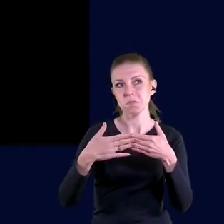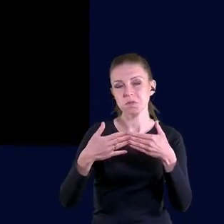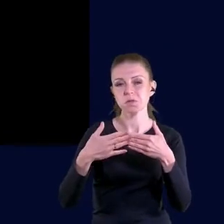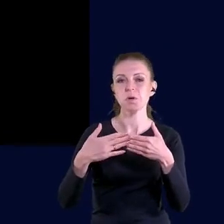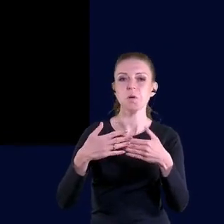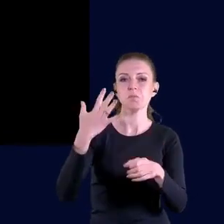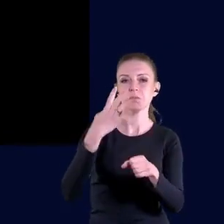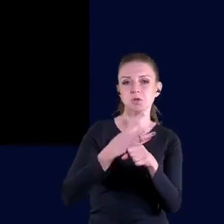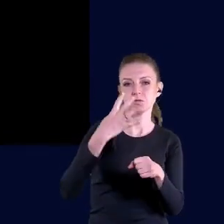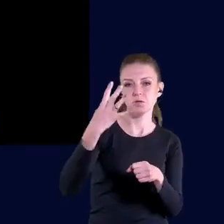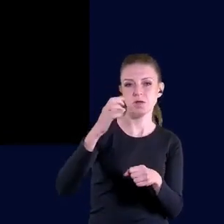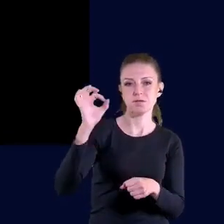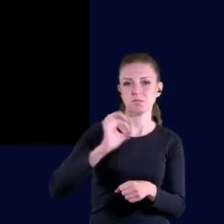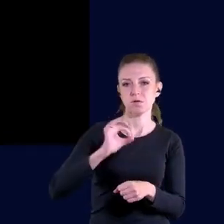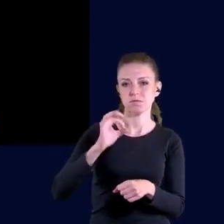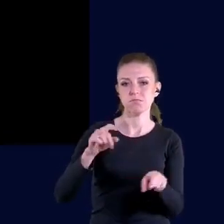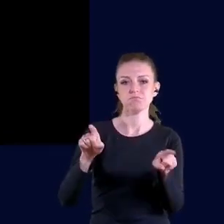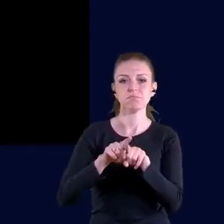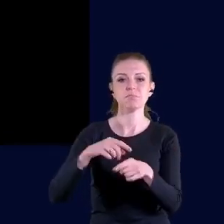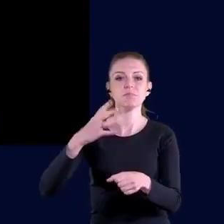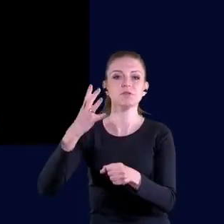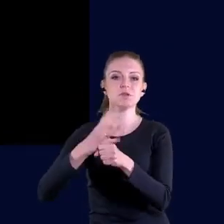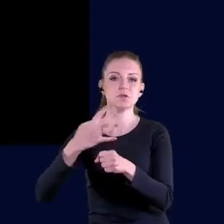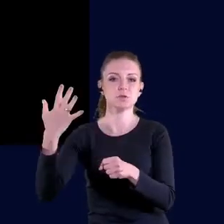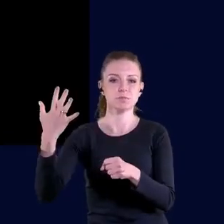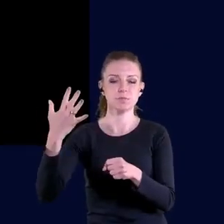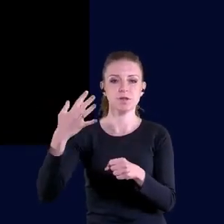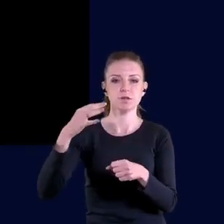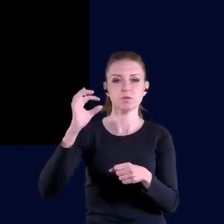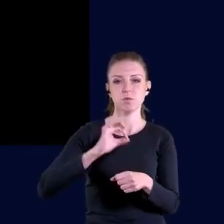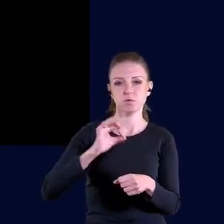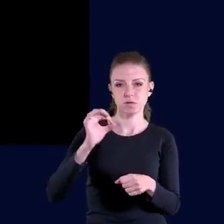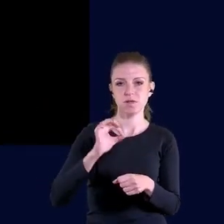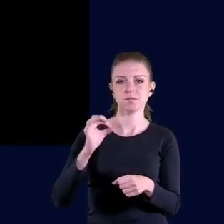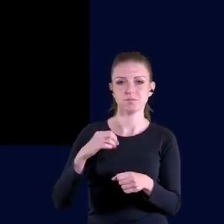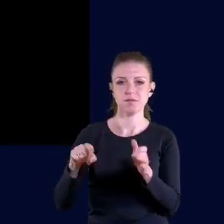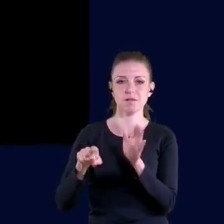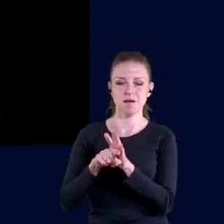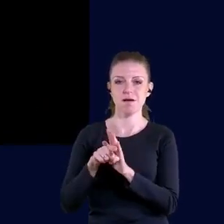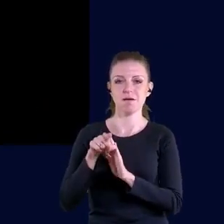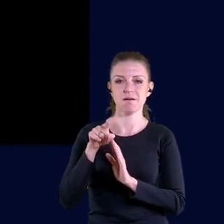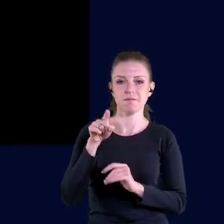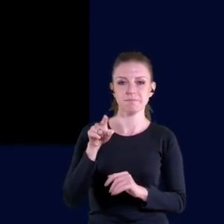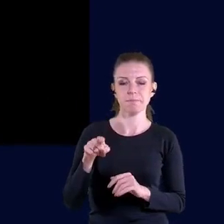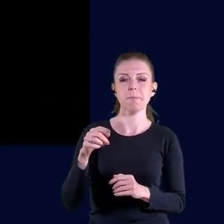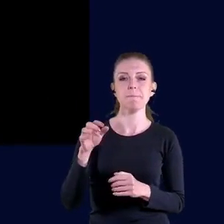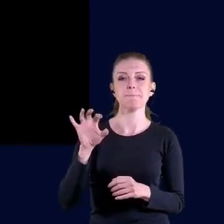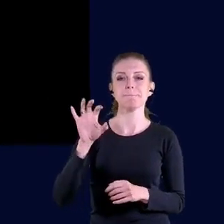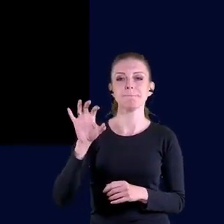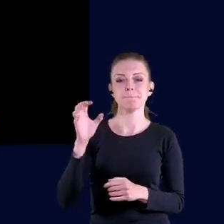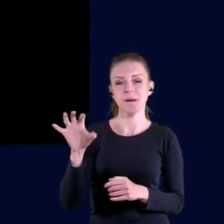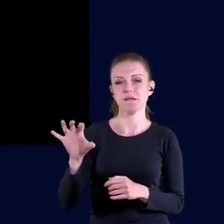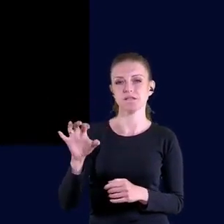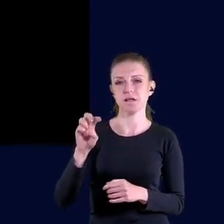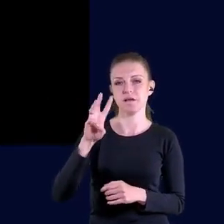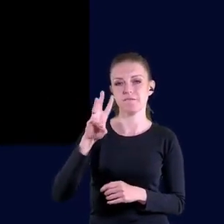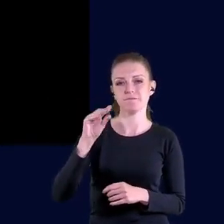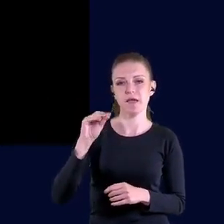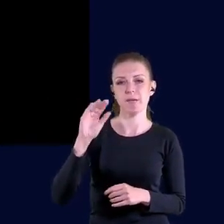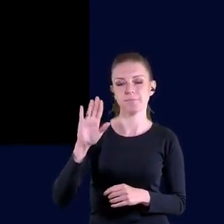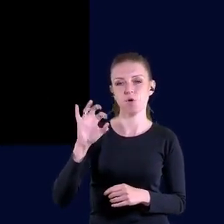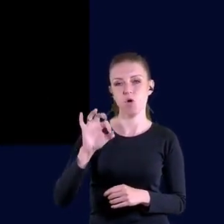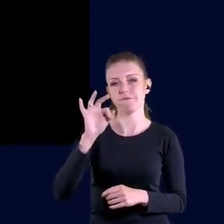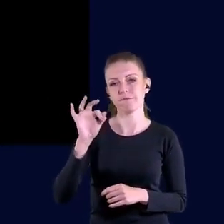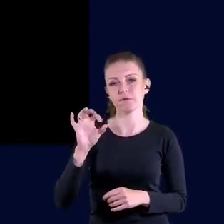54 procent i 45 procent dla bazy Web of Science